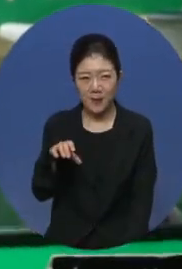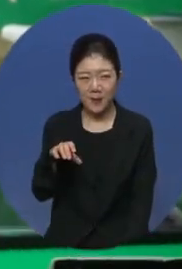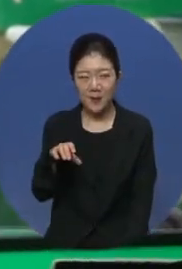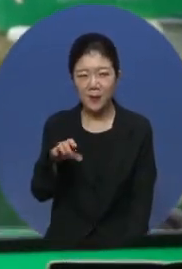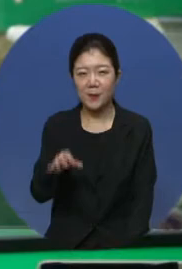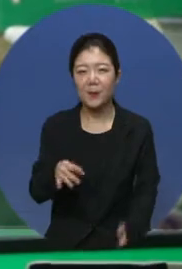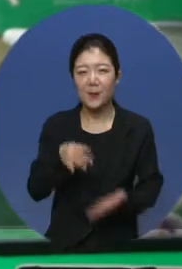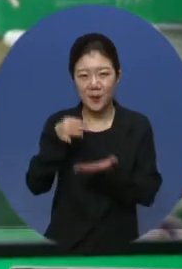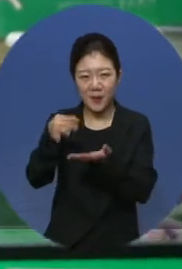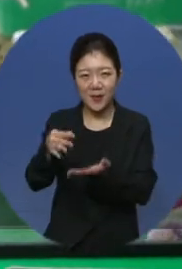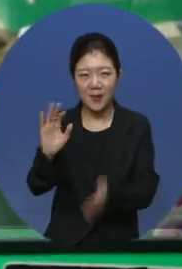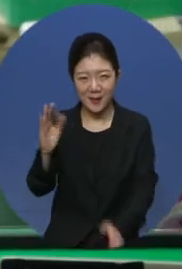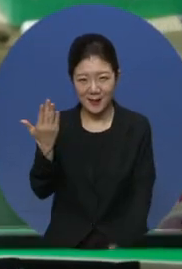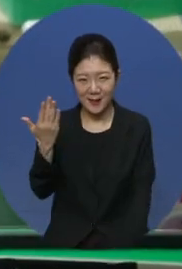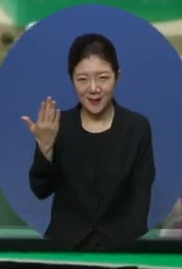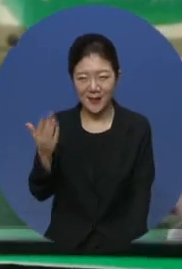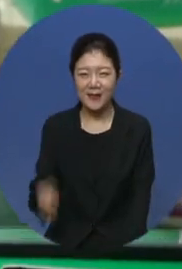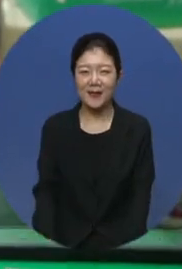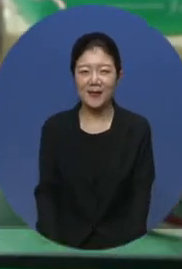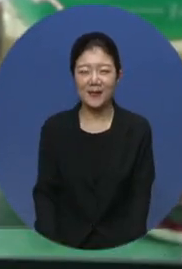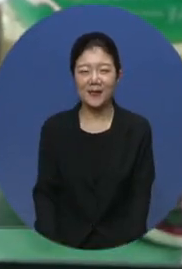학원도 내야 되고